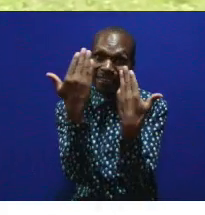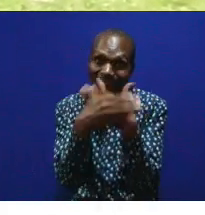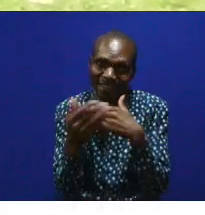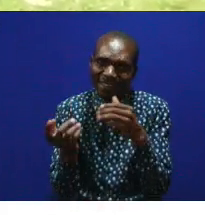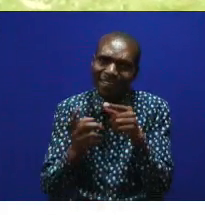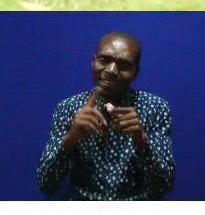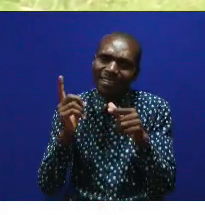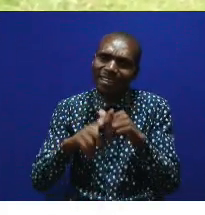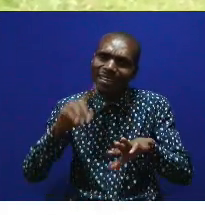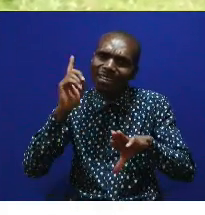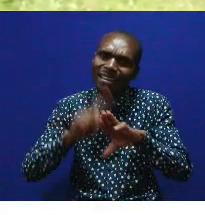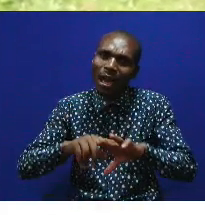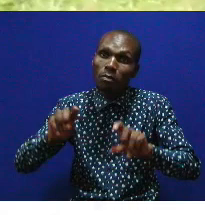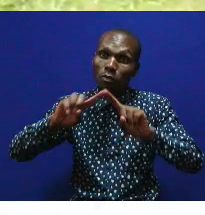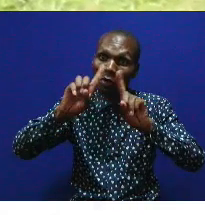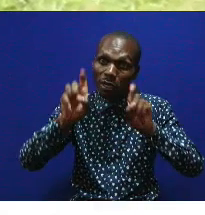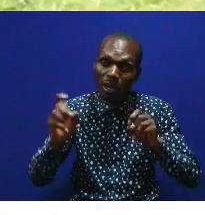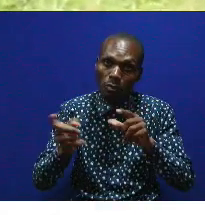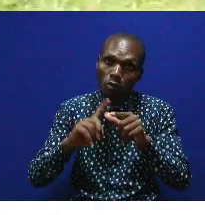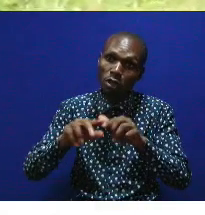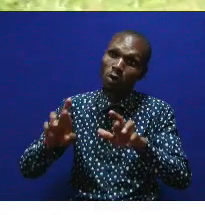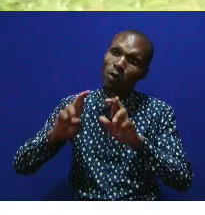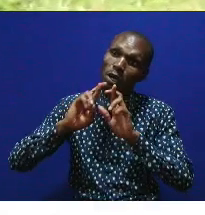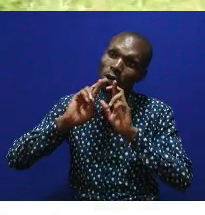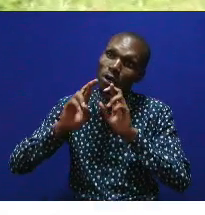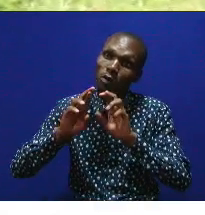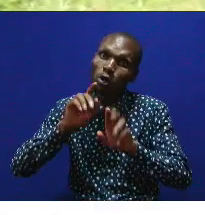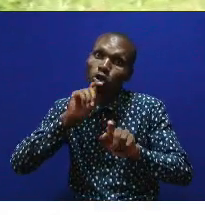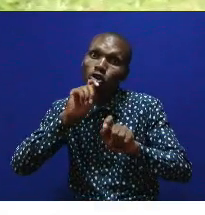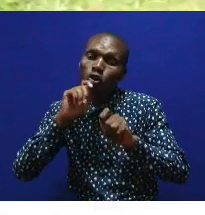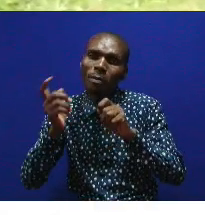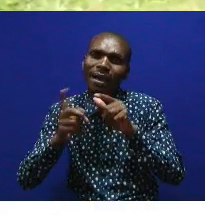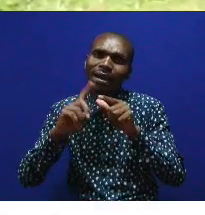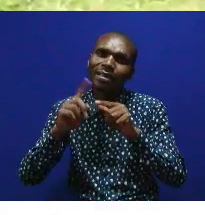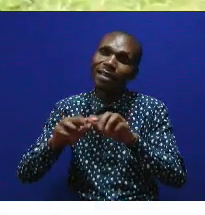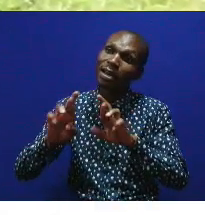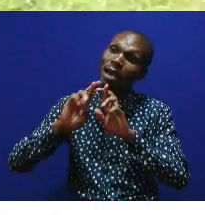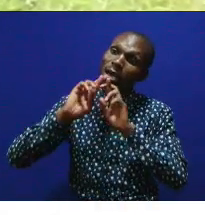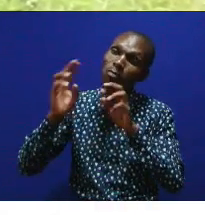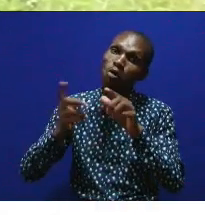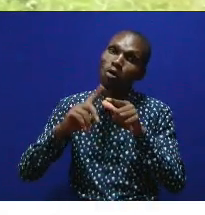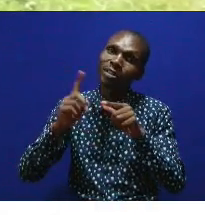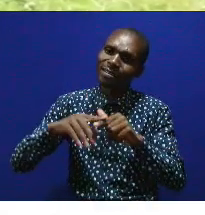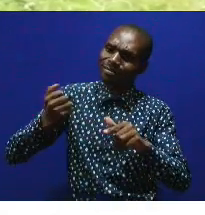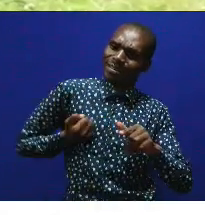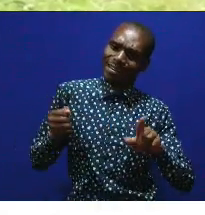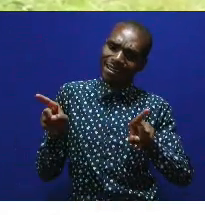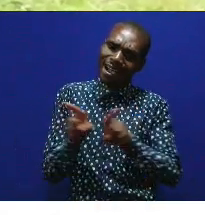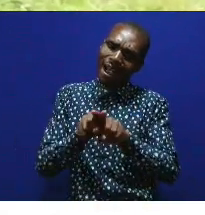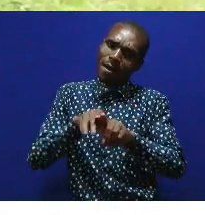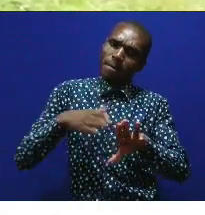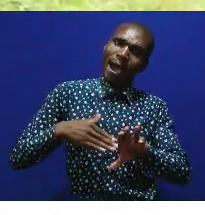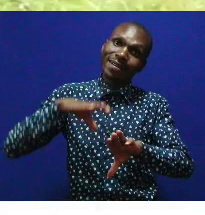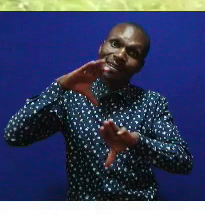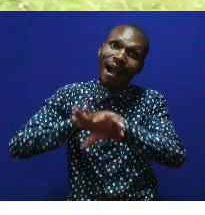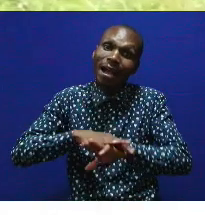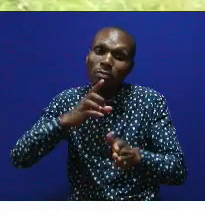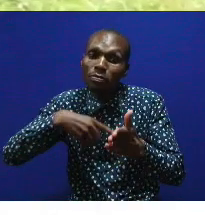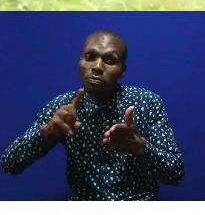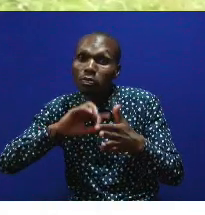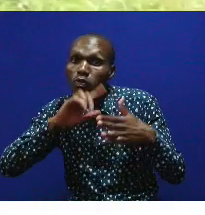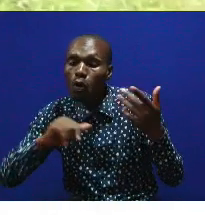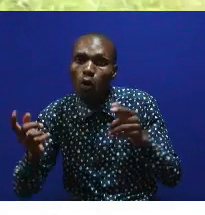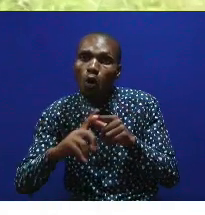May wakati mtihani ulikuoka tukaongea na Yeye akaniambiaataangu amepata Nini nikamwambia Bado mani